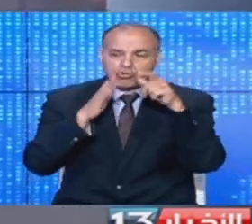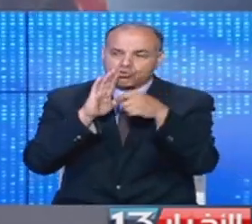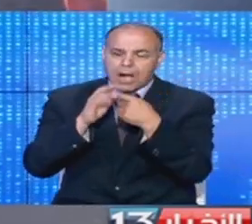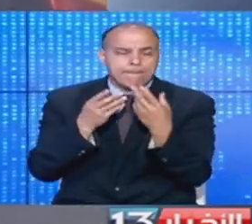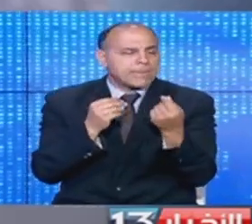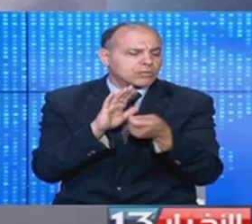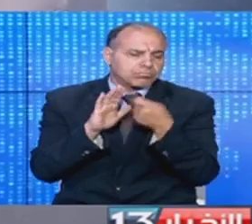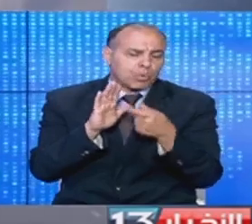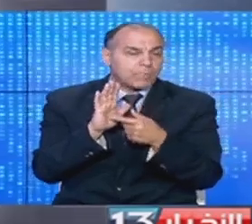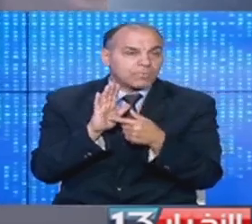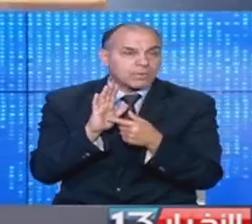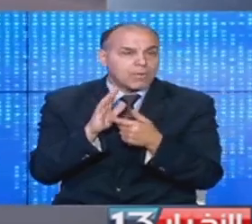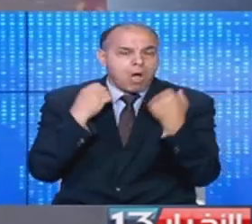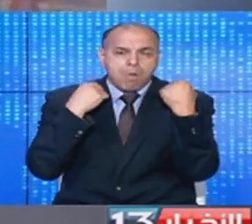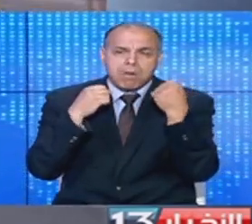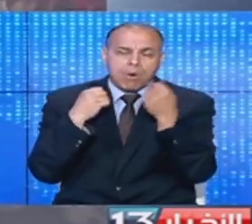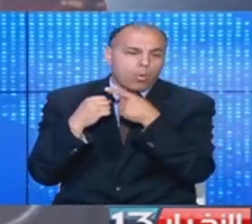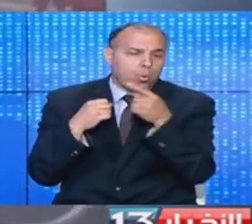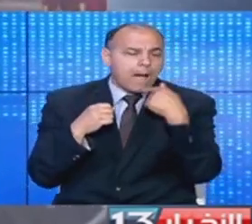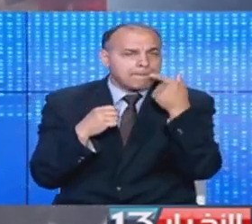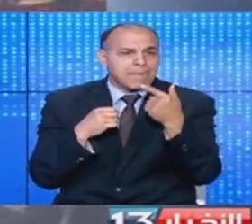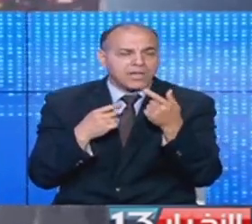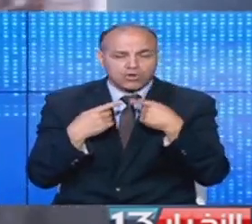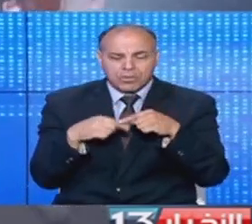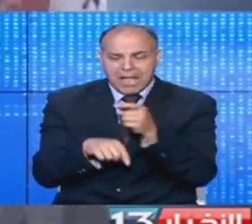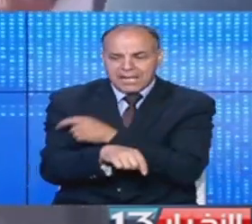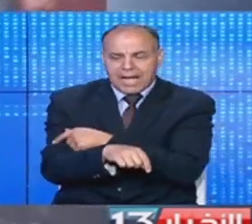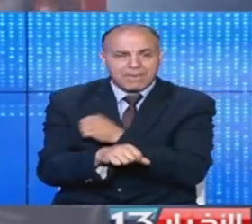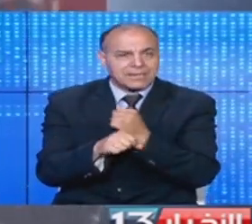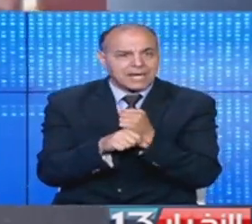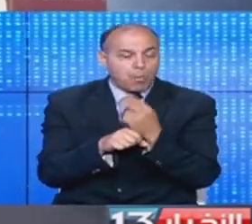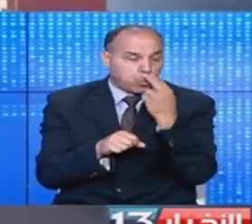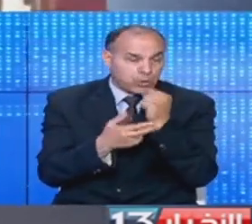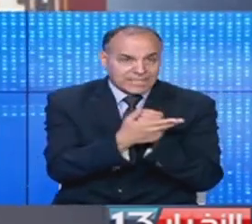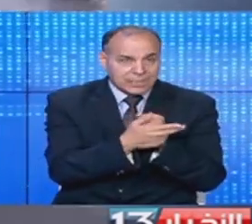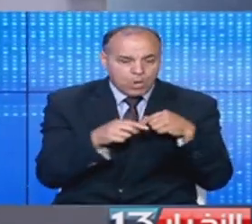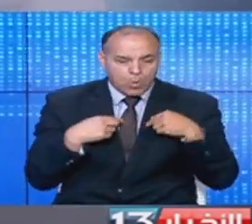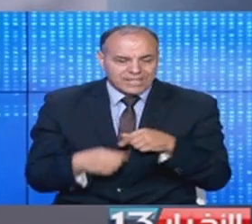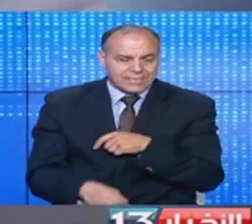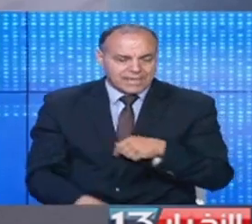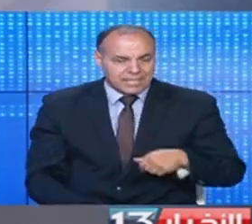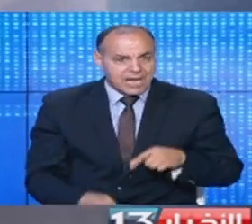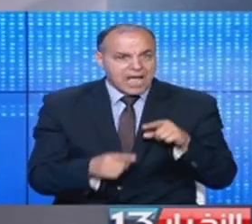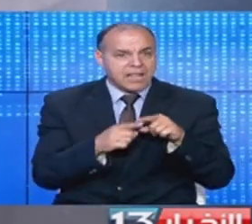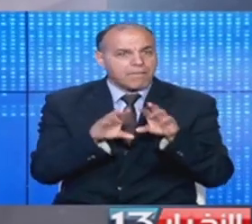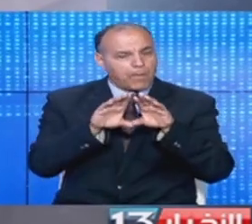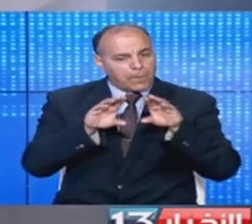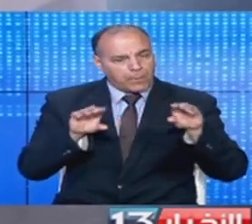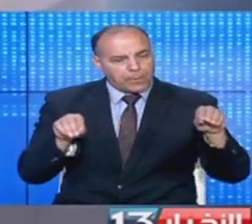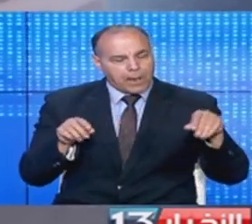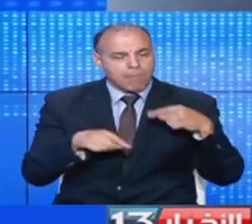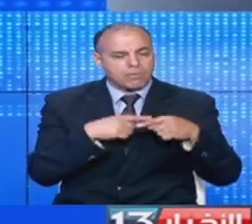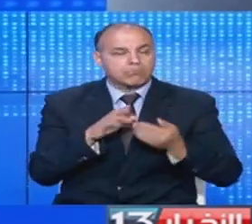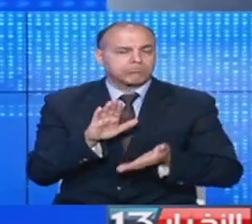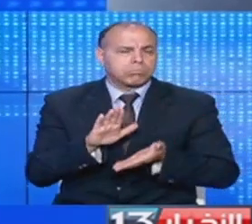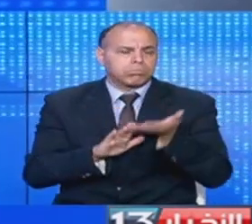عدة. الاحتجاجات نفذت بعد اجتماع بين نقابات العاملين بسلك الشرطة ووزير الداخلية بهدف تهدئة الغضب